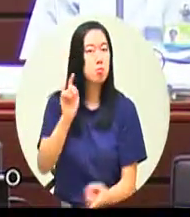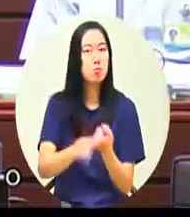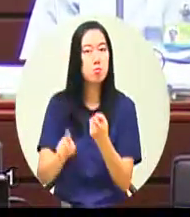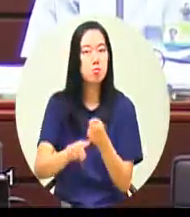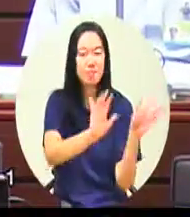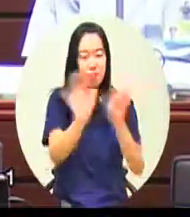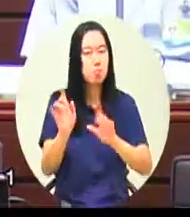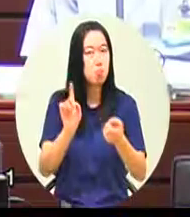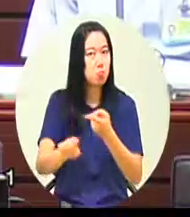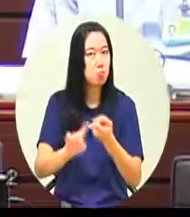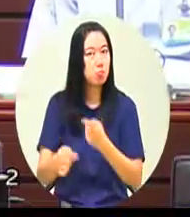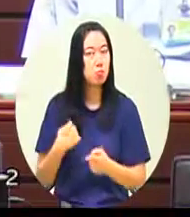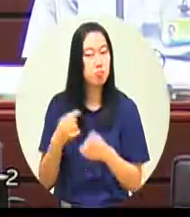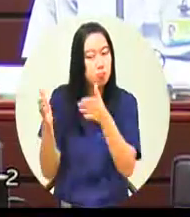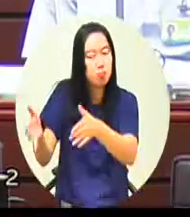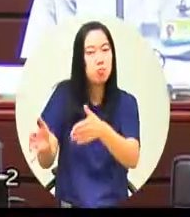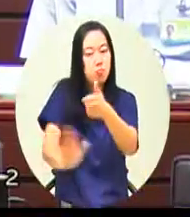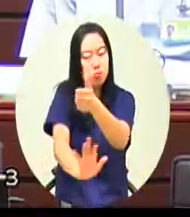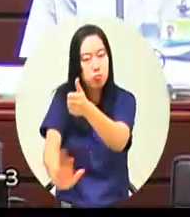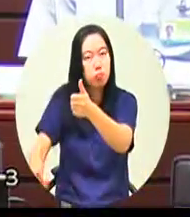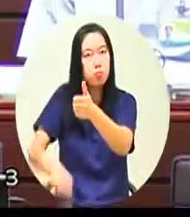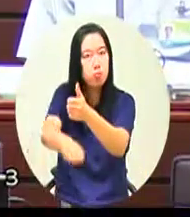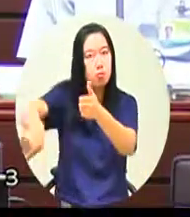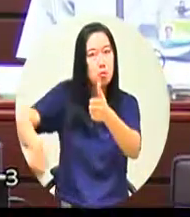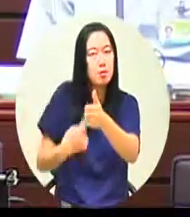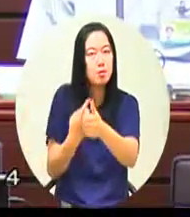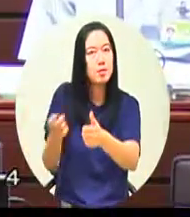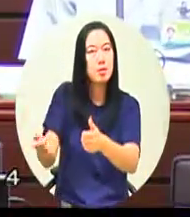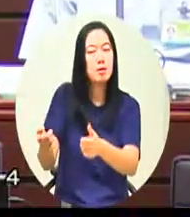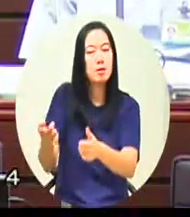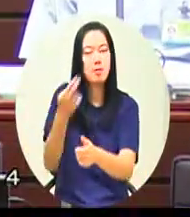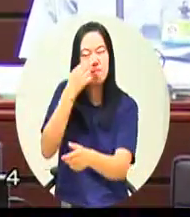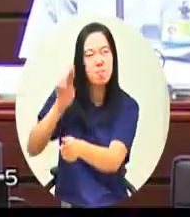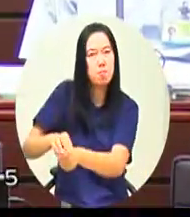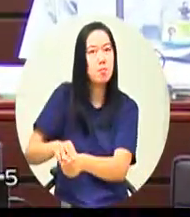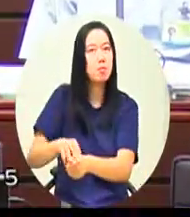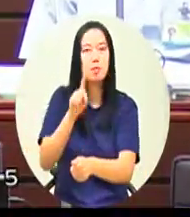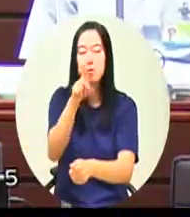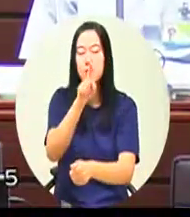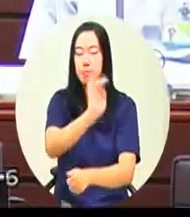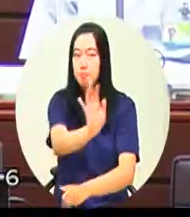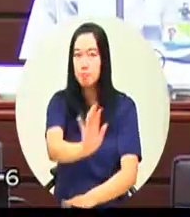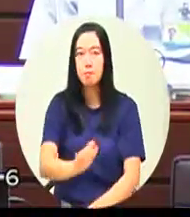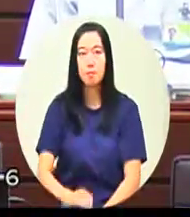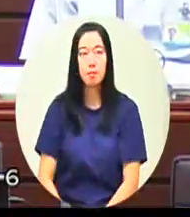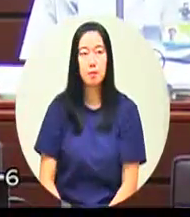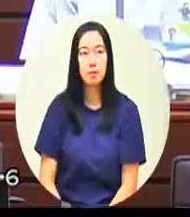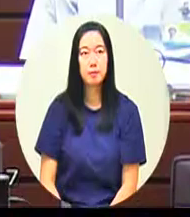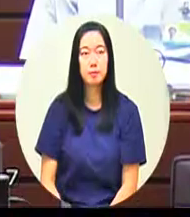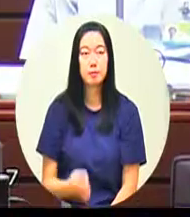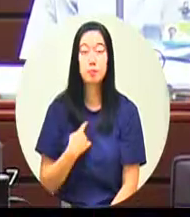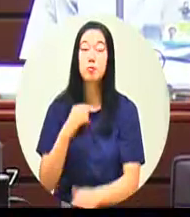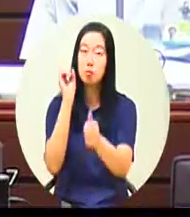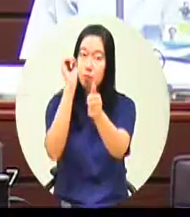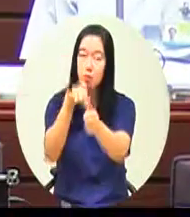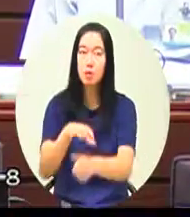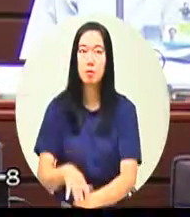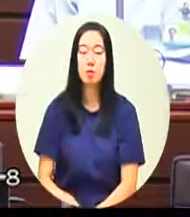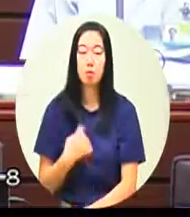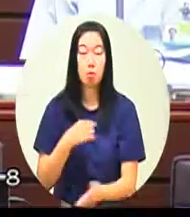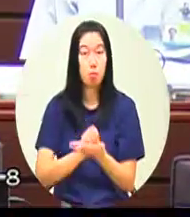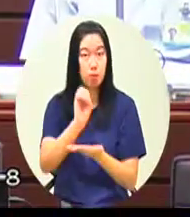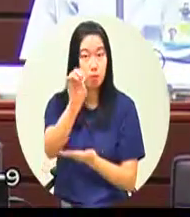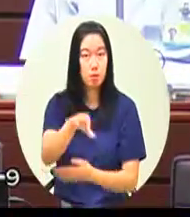象，对着我诶当人，是一个足打击诶。所以讲诶，我用啊正直接甲王员迅速报告一